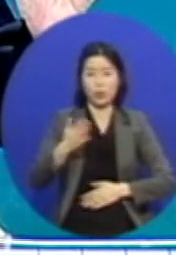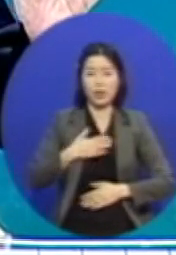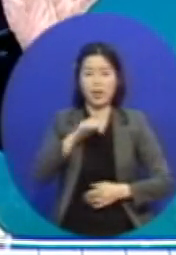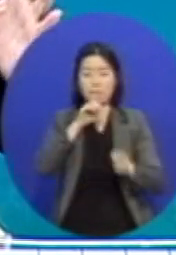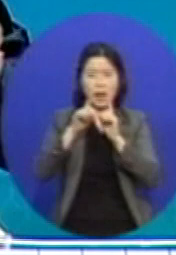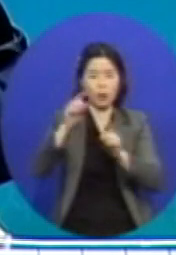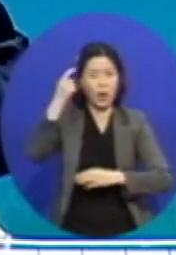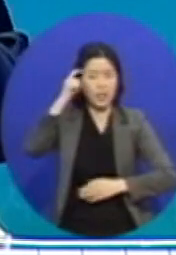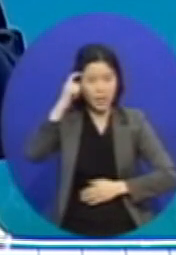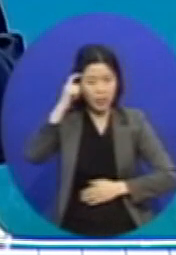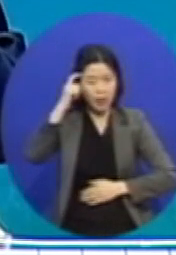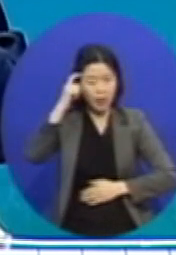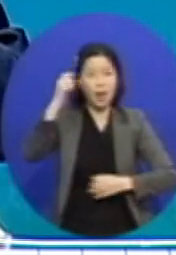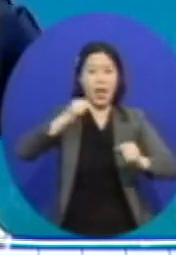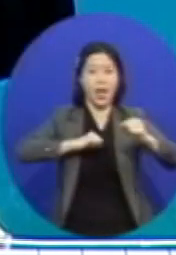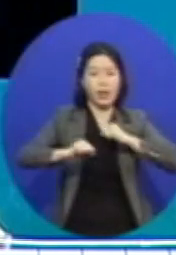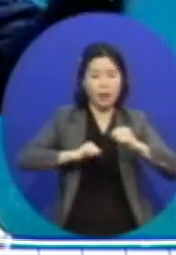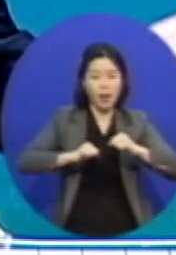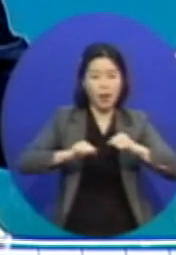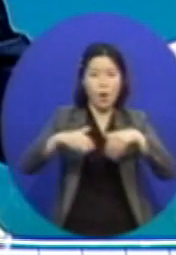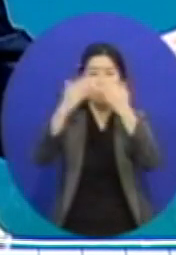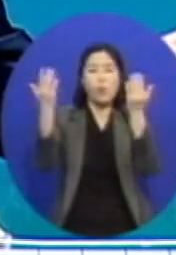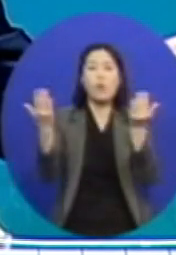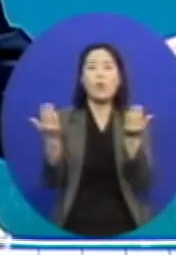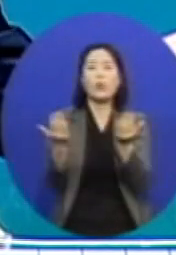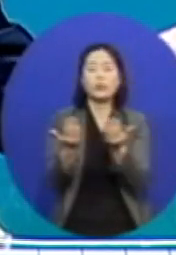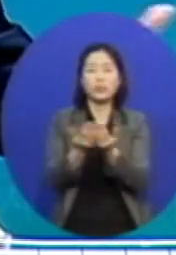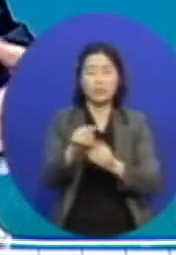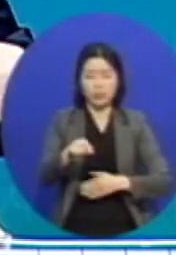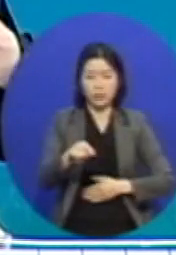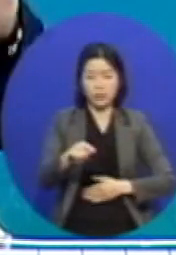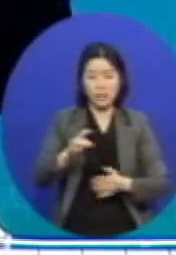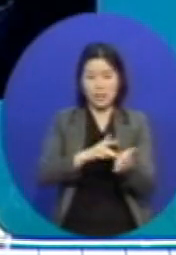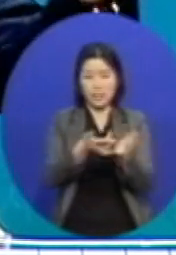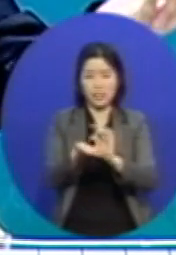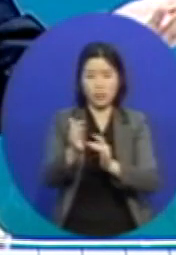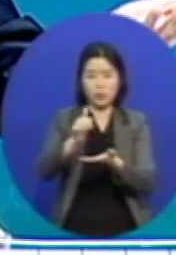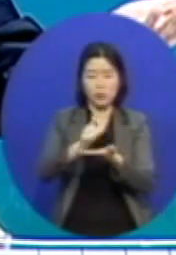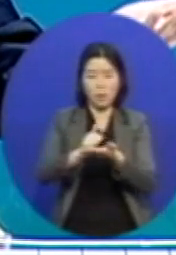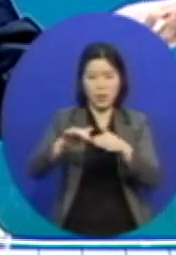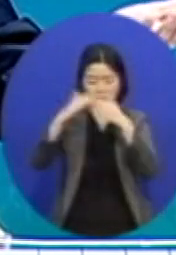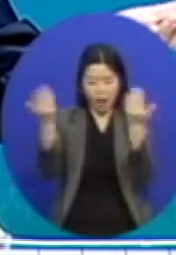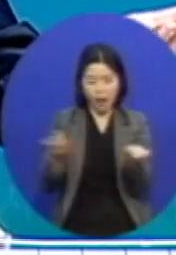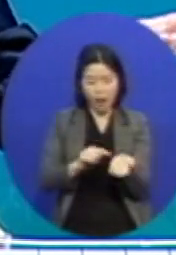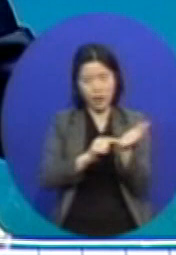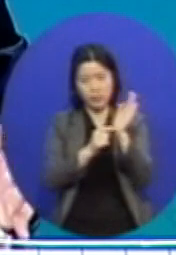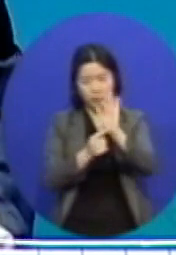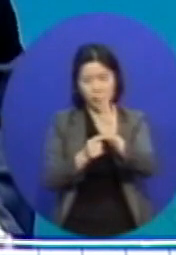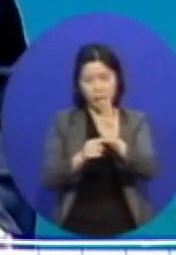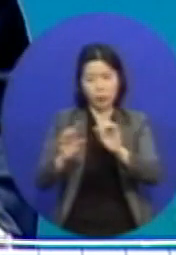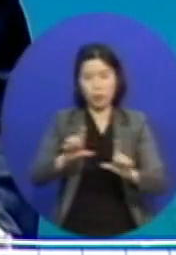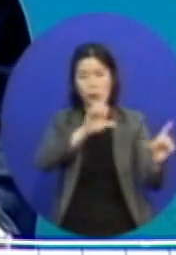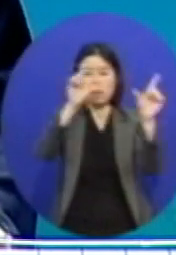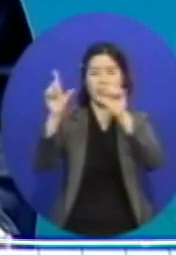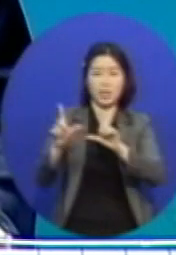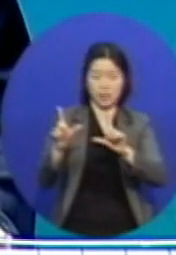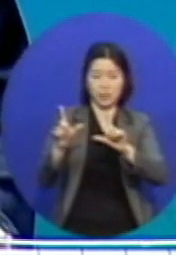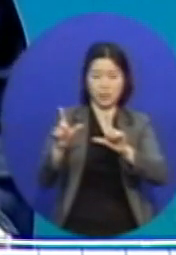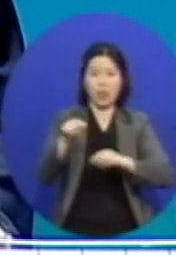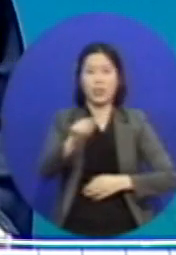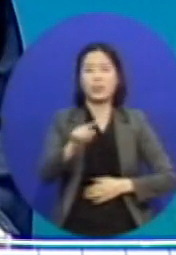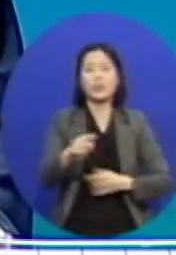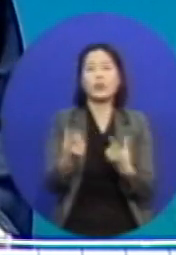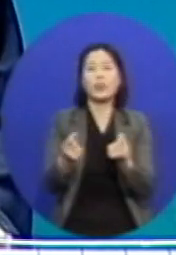생각 행동 모든 것을 다 예수님 앞에 다 들어내고 사는 그렇게 예수를